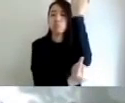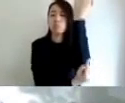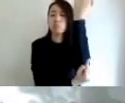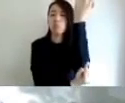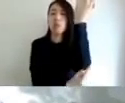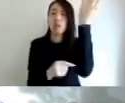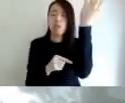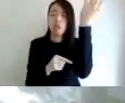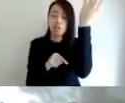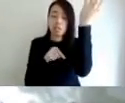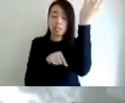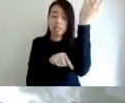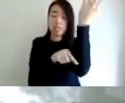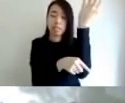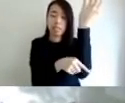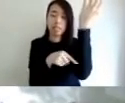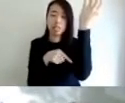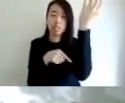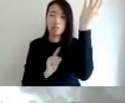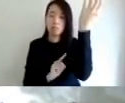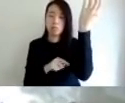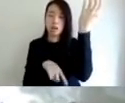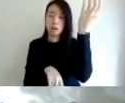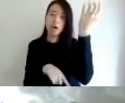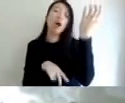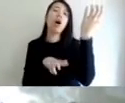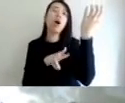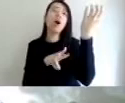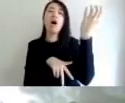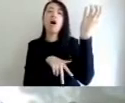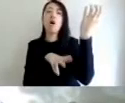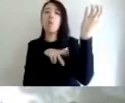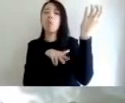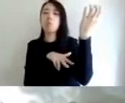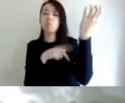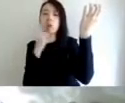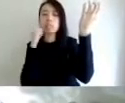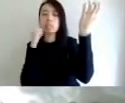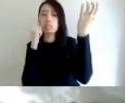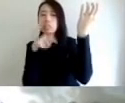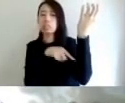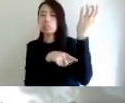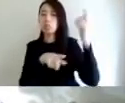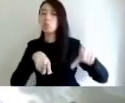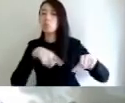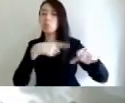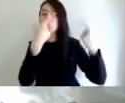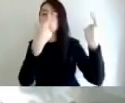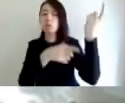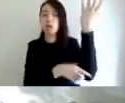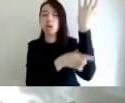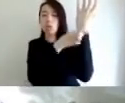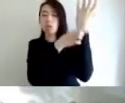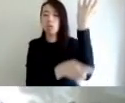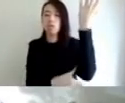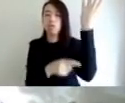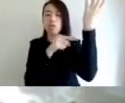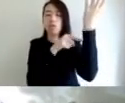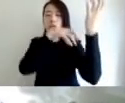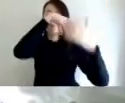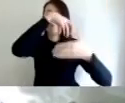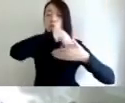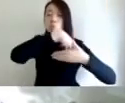佢係暗示咗咧，其實呢個樹嘅樹幹裡面咧，可能已經腐爛咗